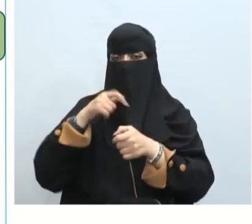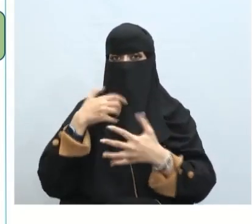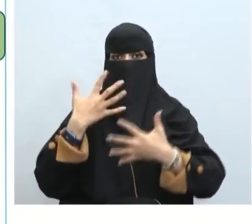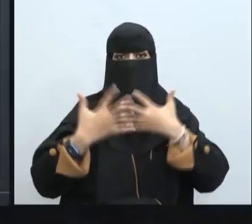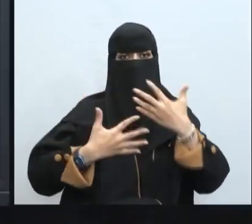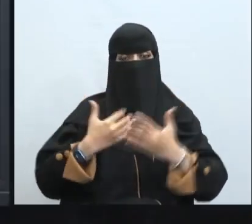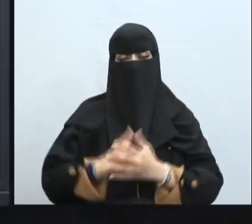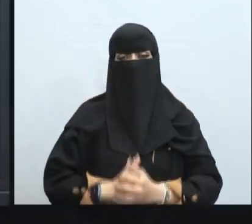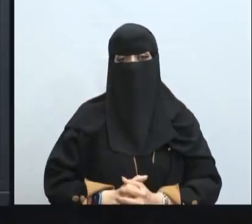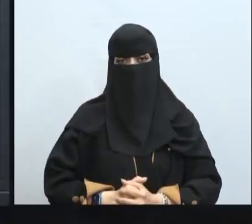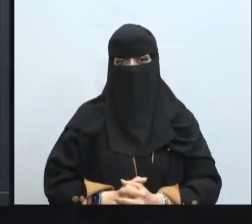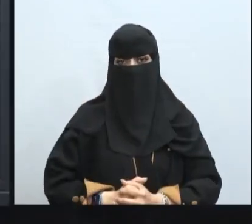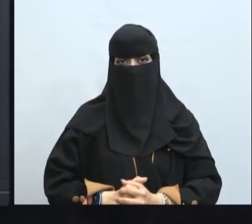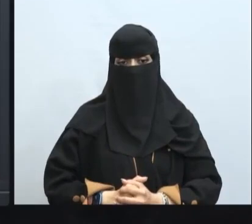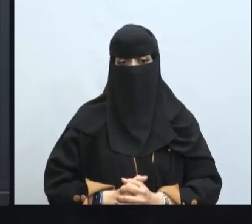الطاقه